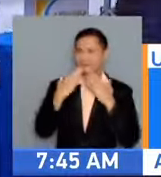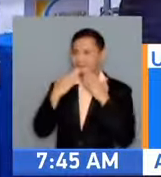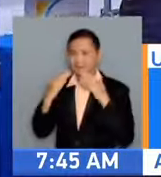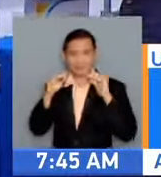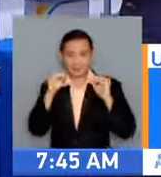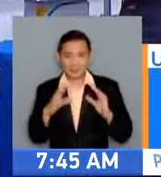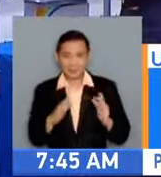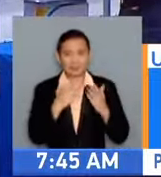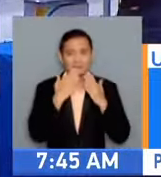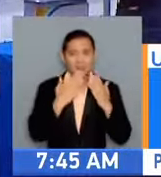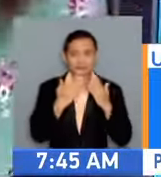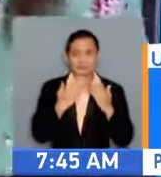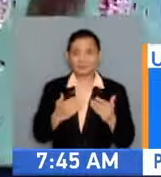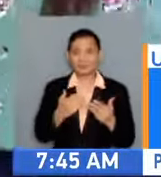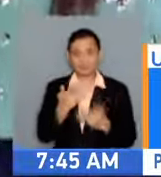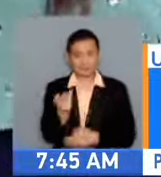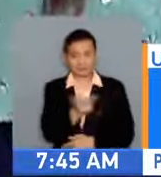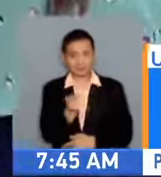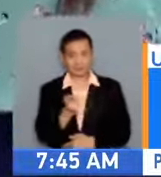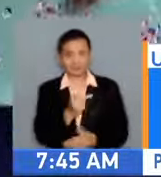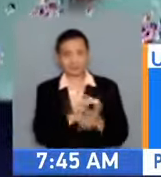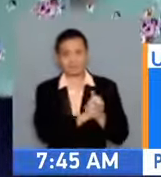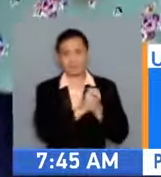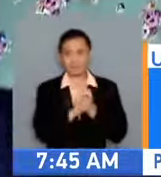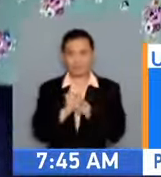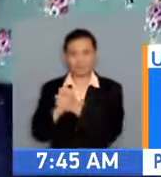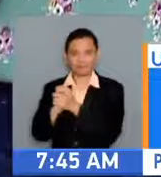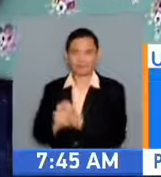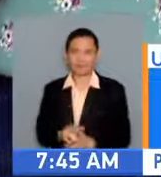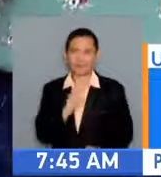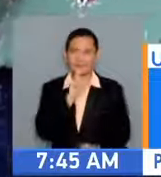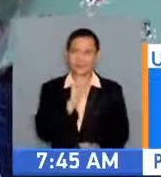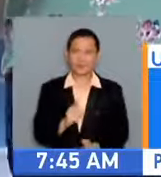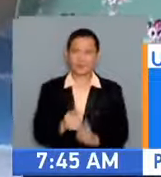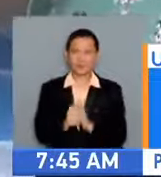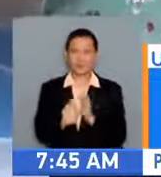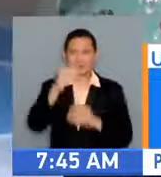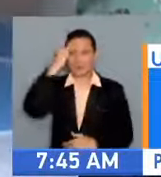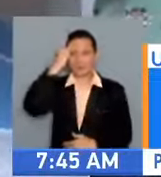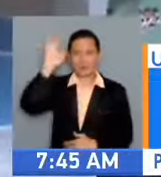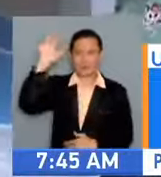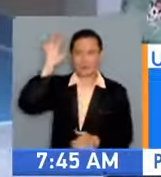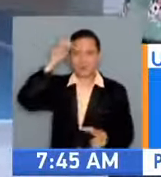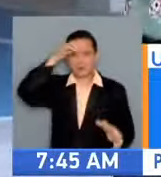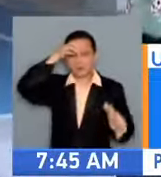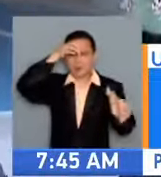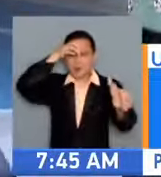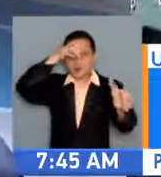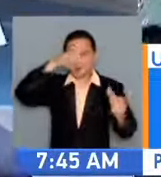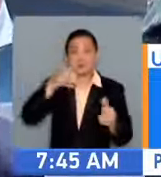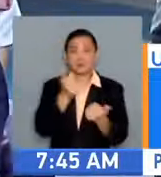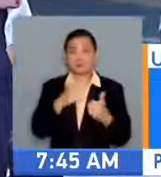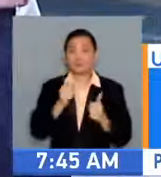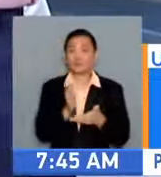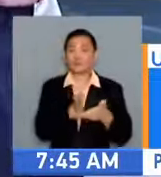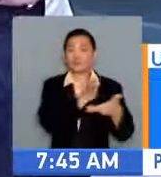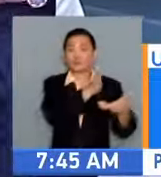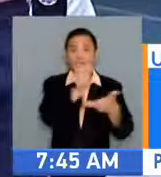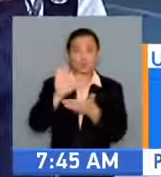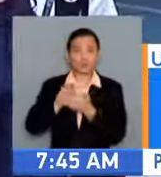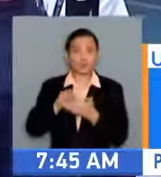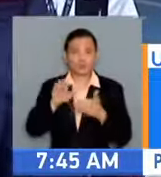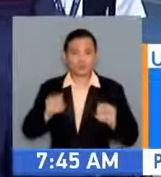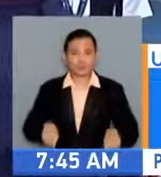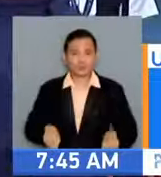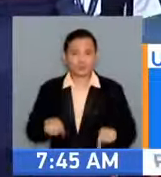joining. Congratulations to both of you. Ang galing nila, grabe. No? Grabe yan. So abangan ko anong school pa pupunta ng Crispy at tatanggalin yung kampiyon. Dito sa